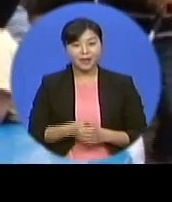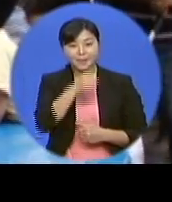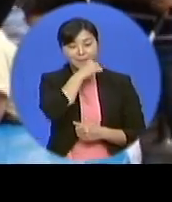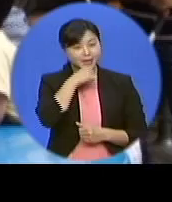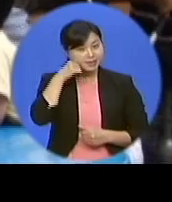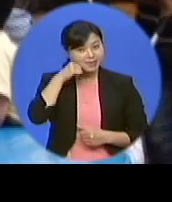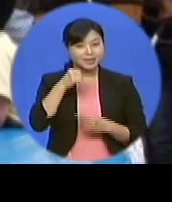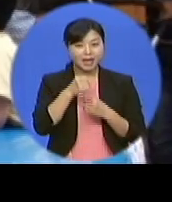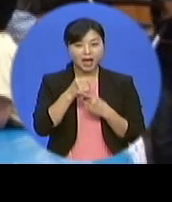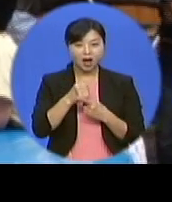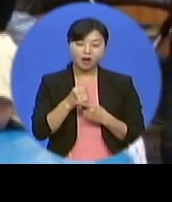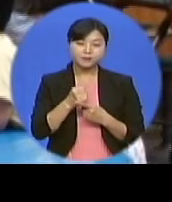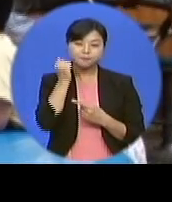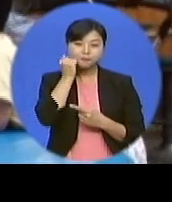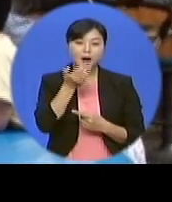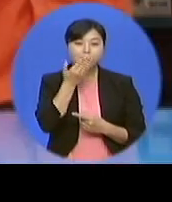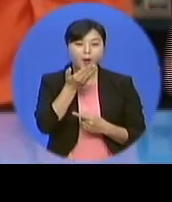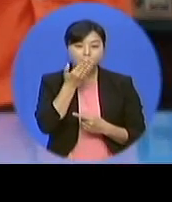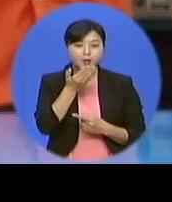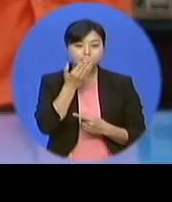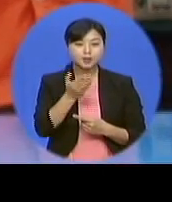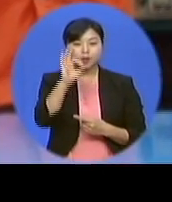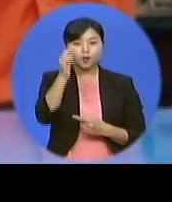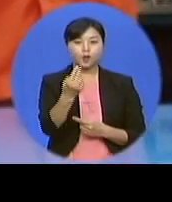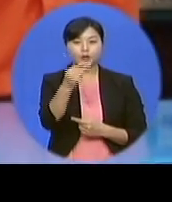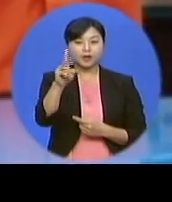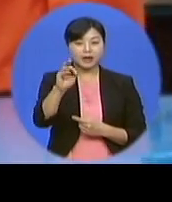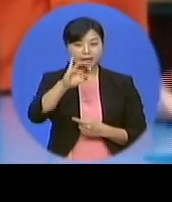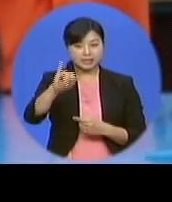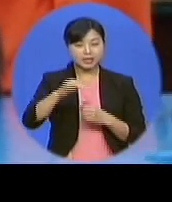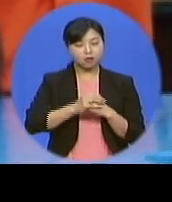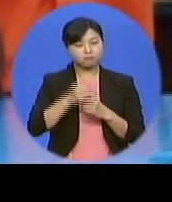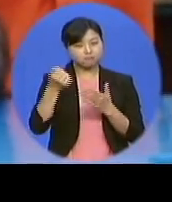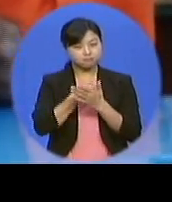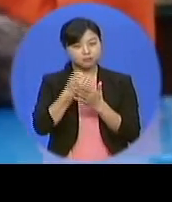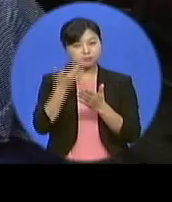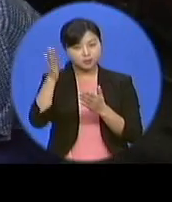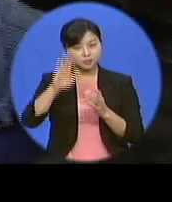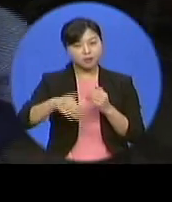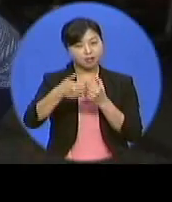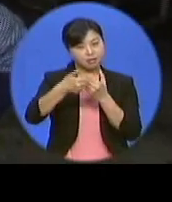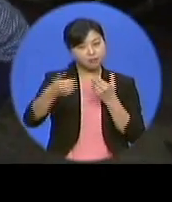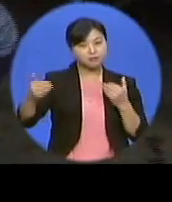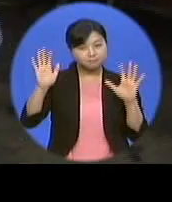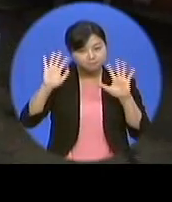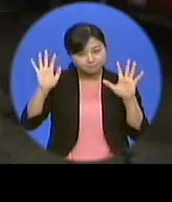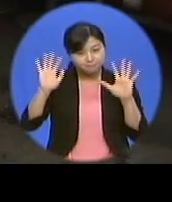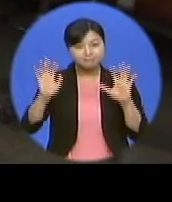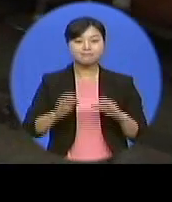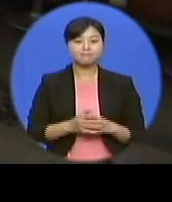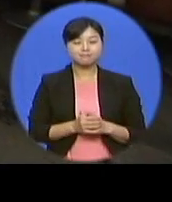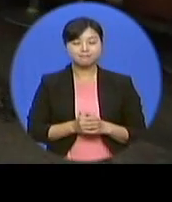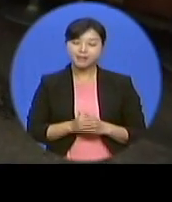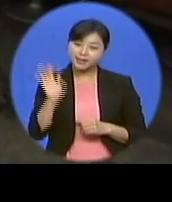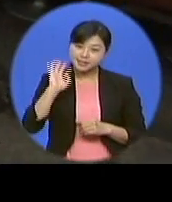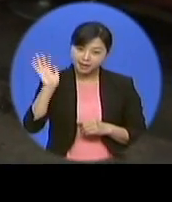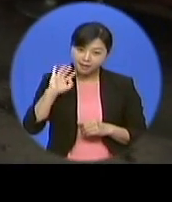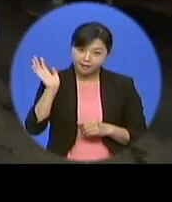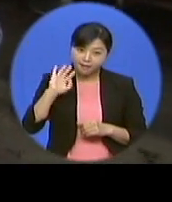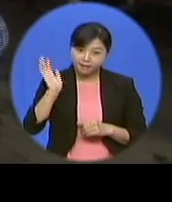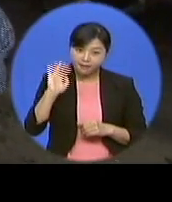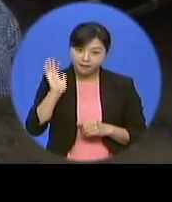맛있게 간식을 먹는 오랑이와 아쉽지만 작별의 인사를 나누었습니다. 이렇게 동무하고. 오랑이